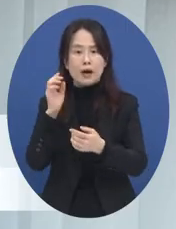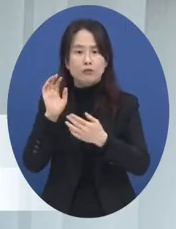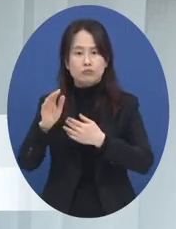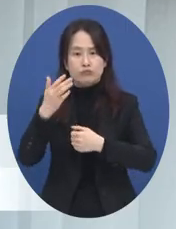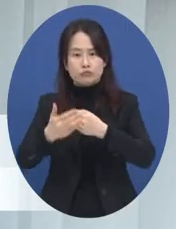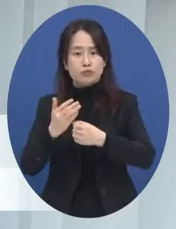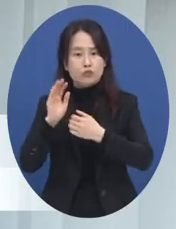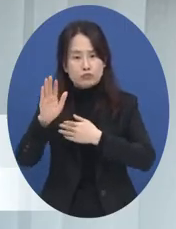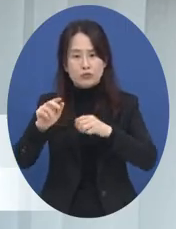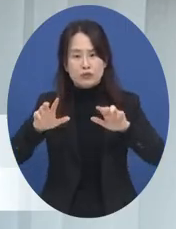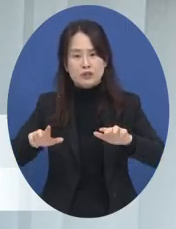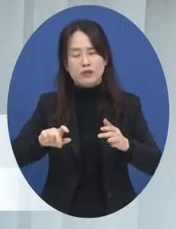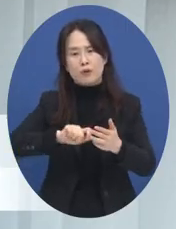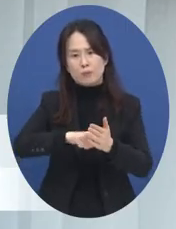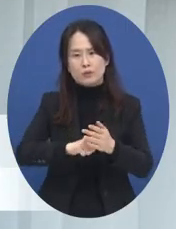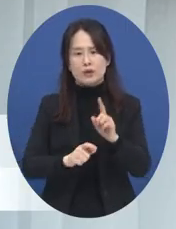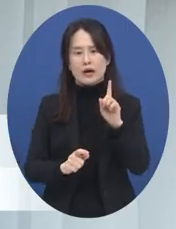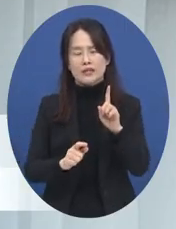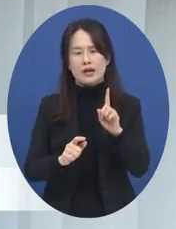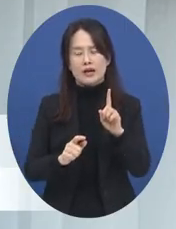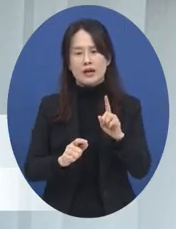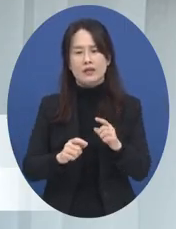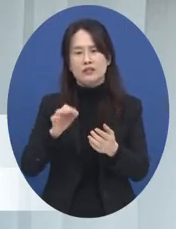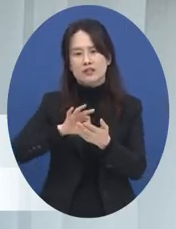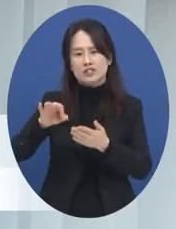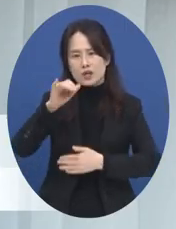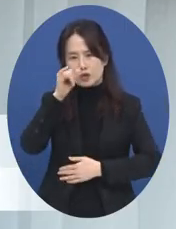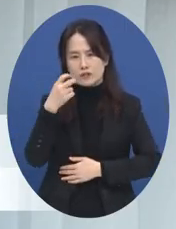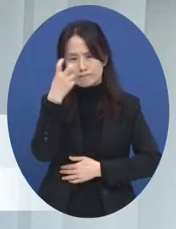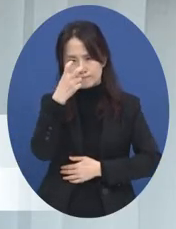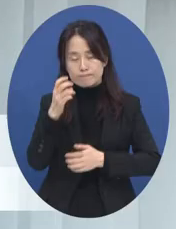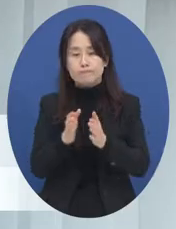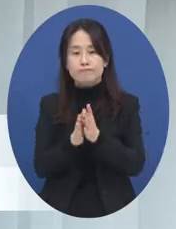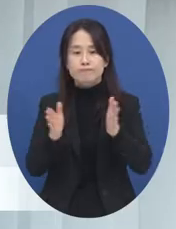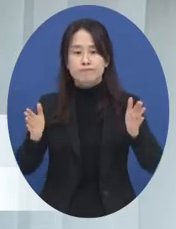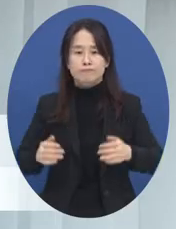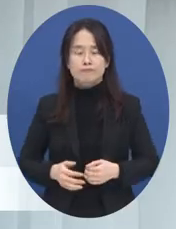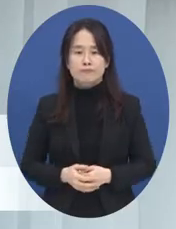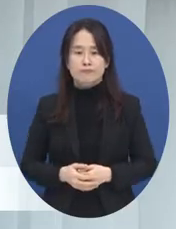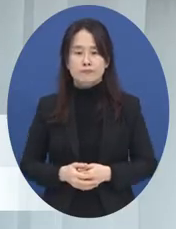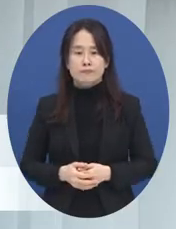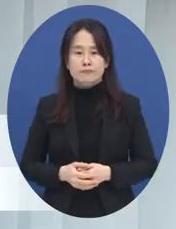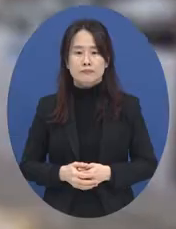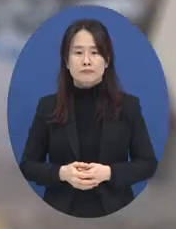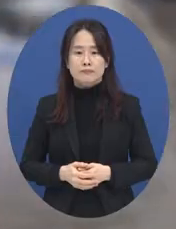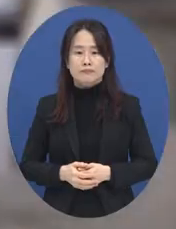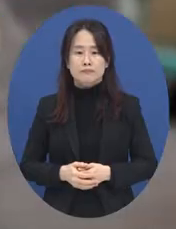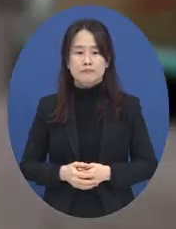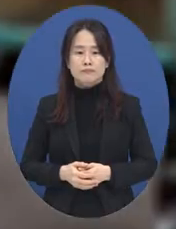9년이나 지났지만 여전히 볼트 하나로 버티고 있는 곳들이 있어 경기도가 단속에 나섰습니다.